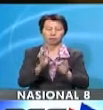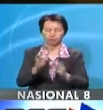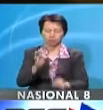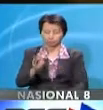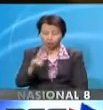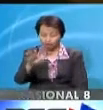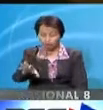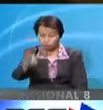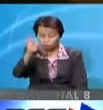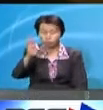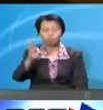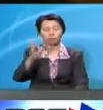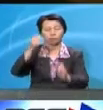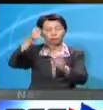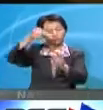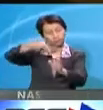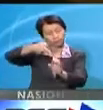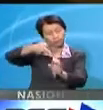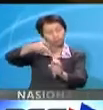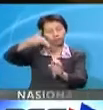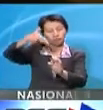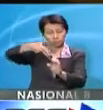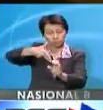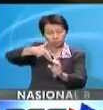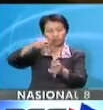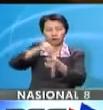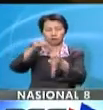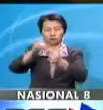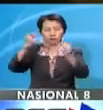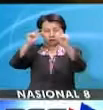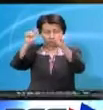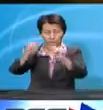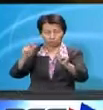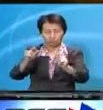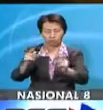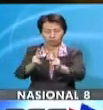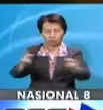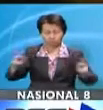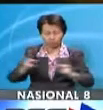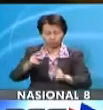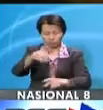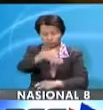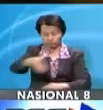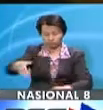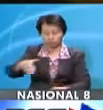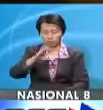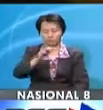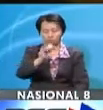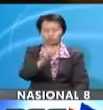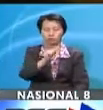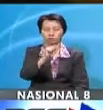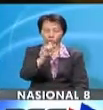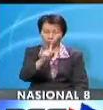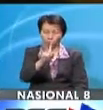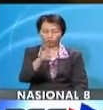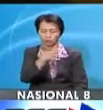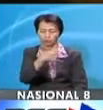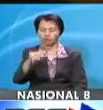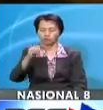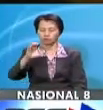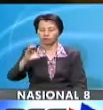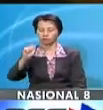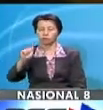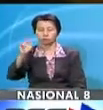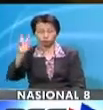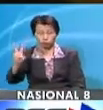minyak ataupun gas di dalam kawasan yang terlibat, iaitu CA1 dan CA2, maka